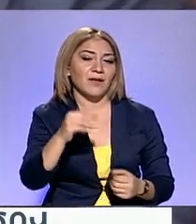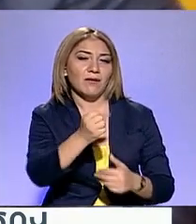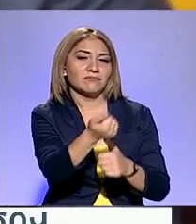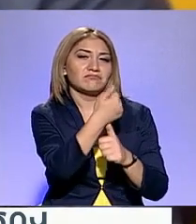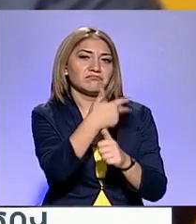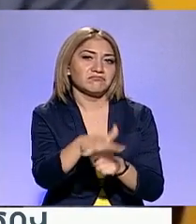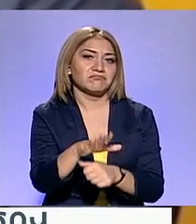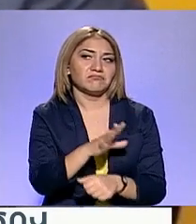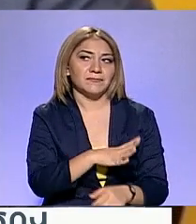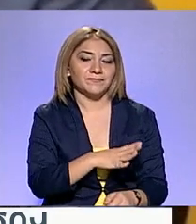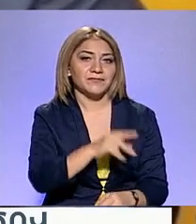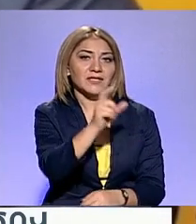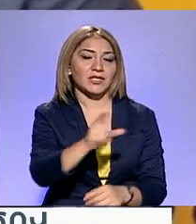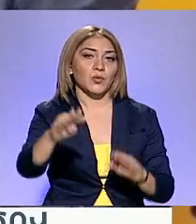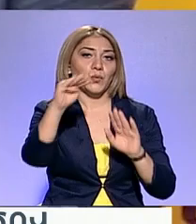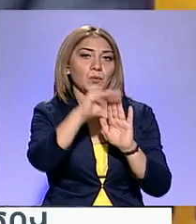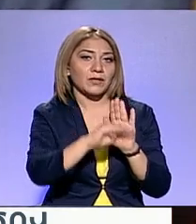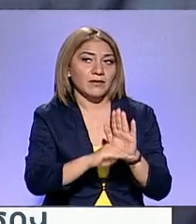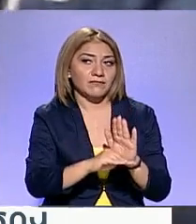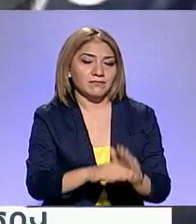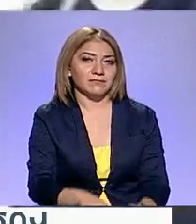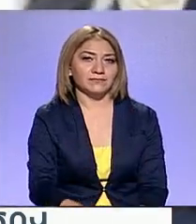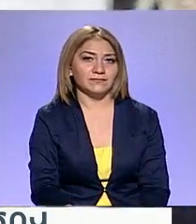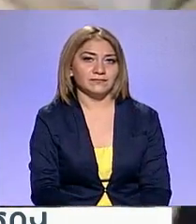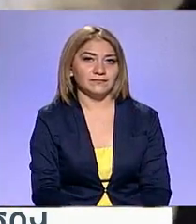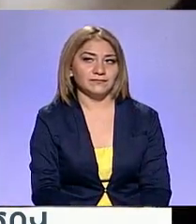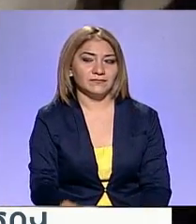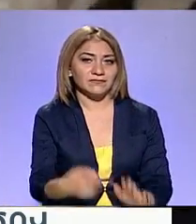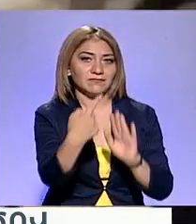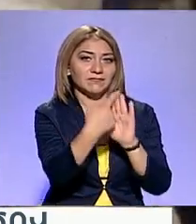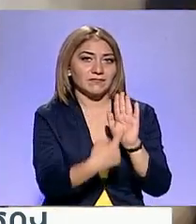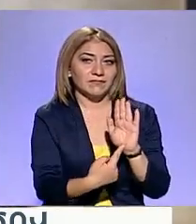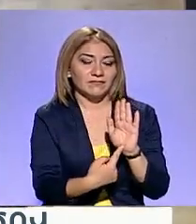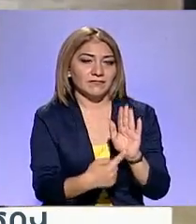ինչ։ Քաղաքացիների ցուցակներն են, որտեղ